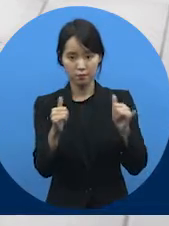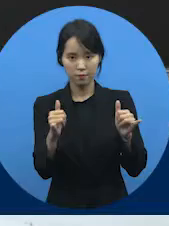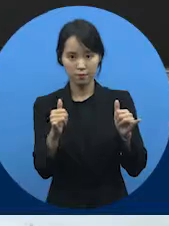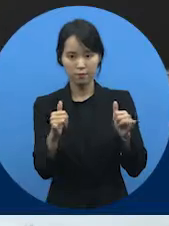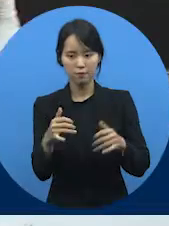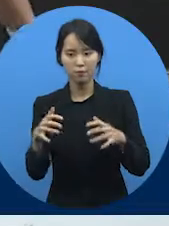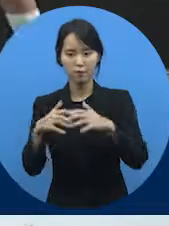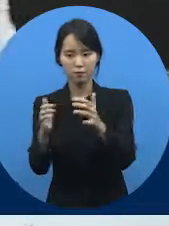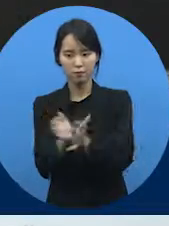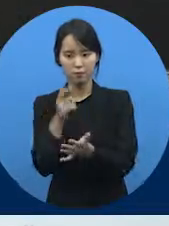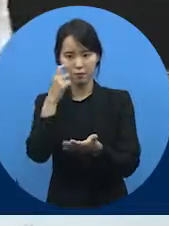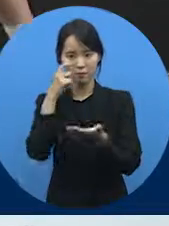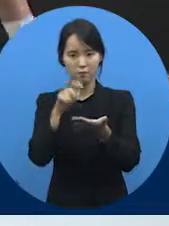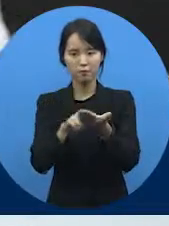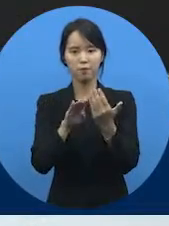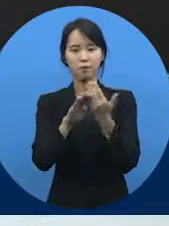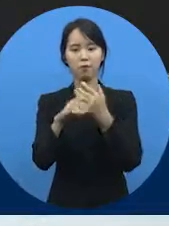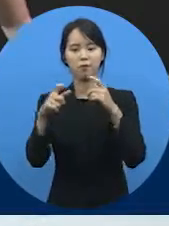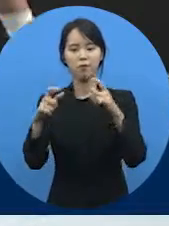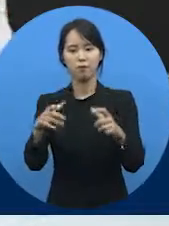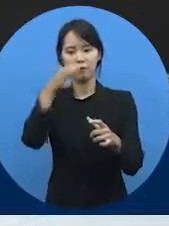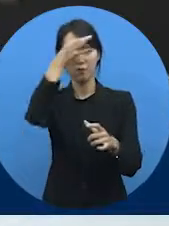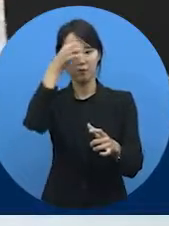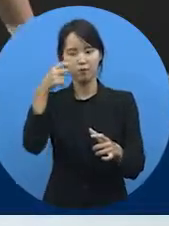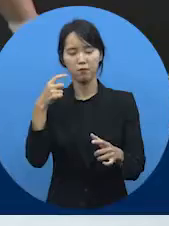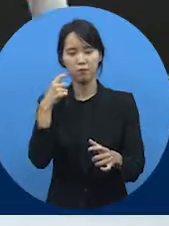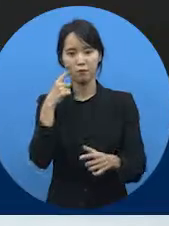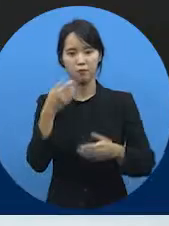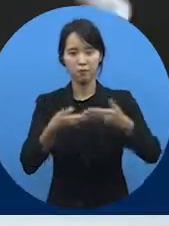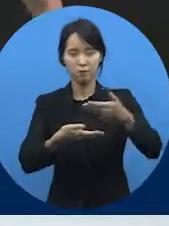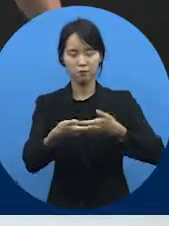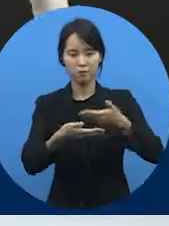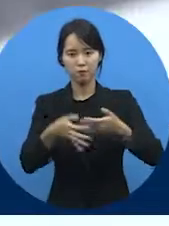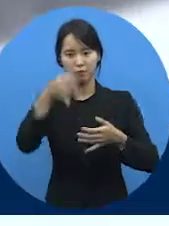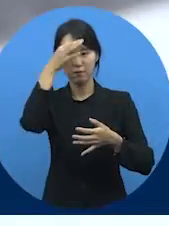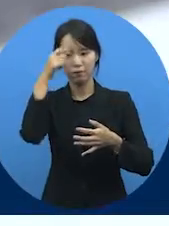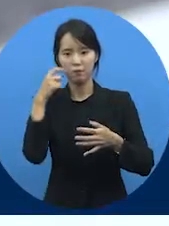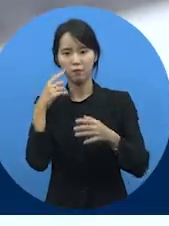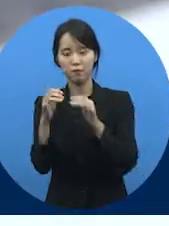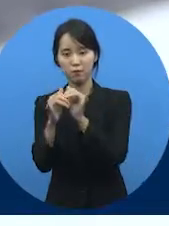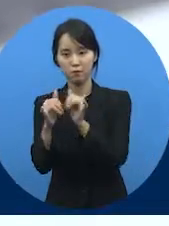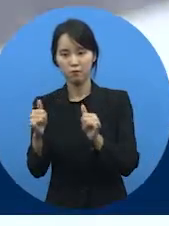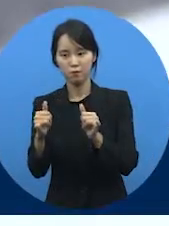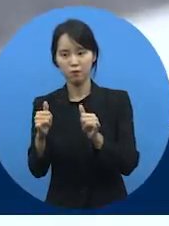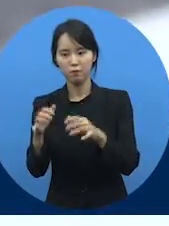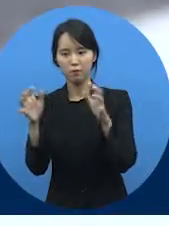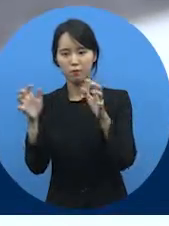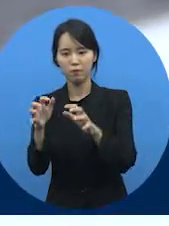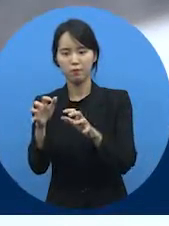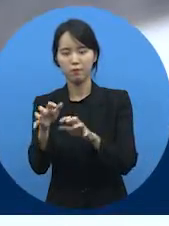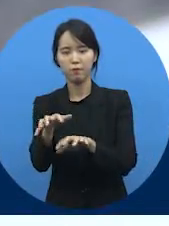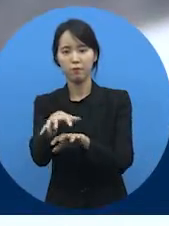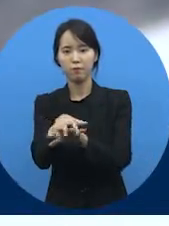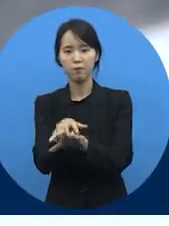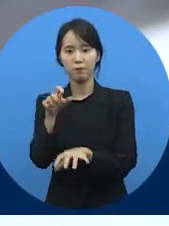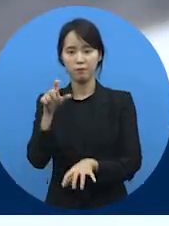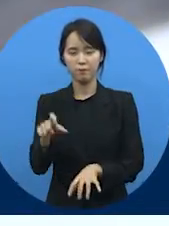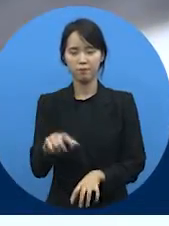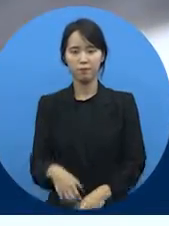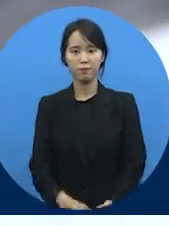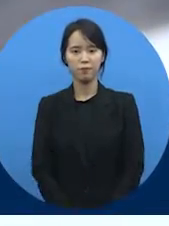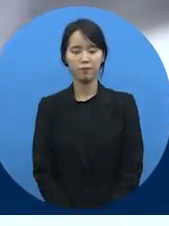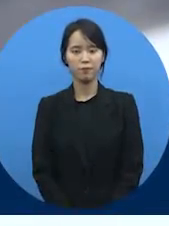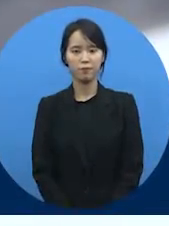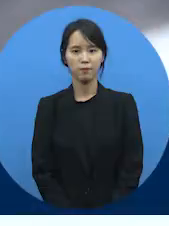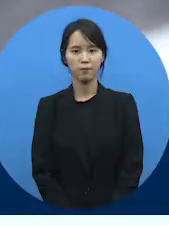문화예술인들과 동아리를 발굴하고 지역의 풍부한 문화예술 자원을 공유하며 예술인들 간의 협력 네트워크를 구축함을 목표로